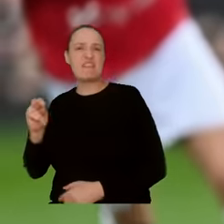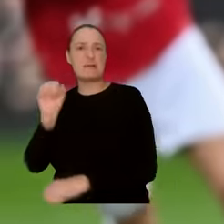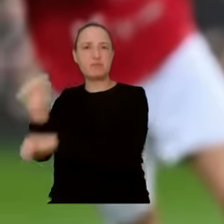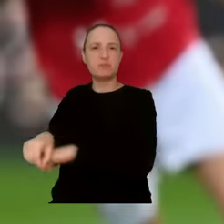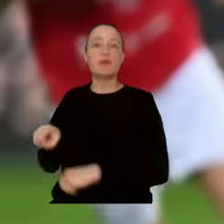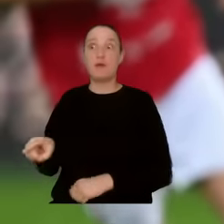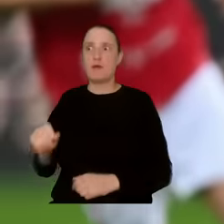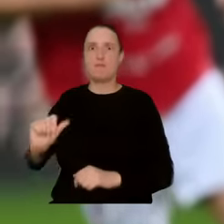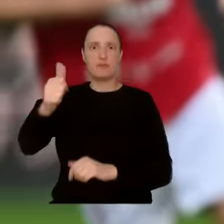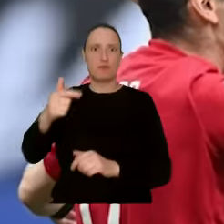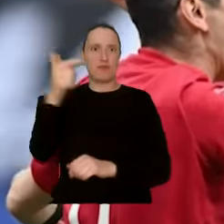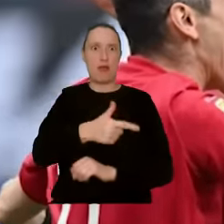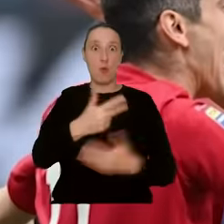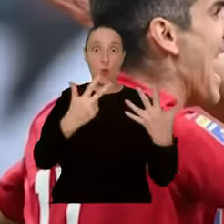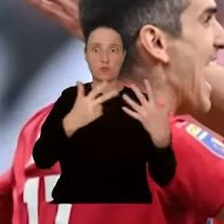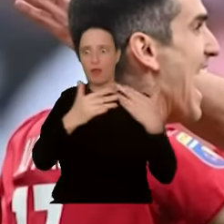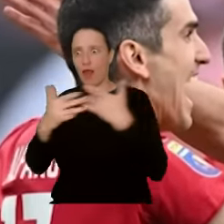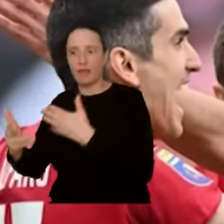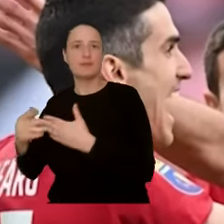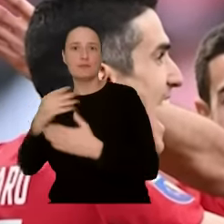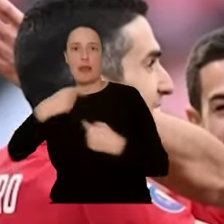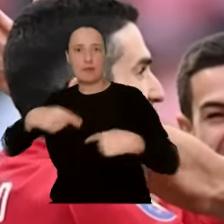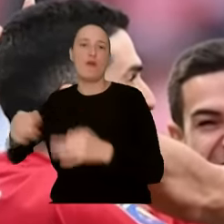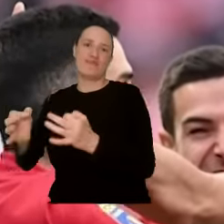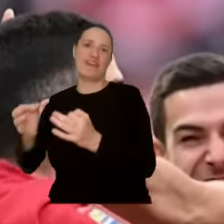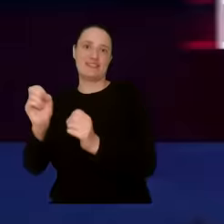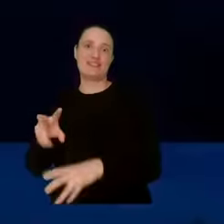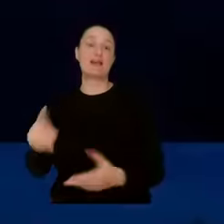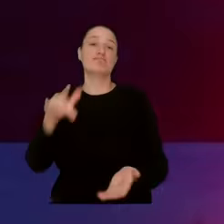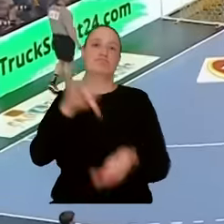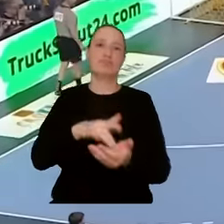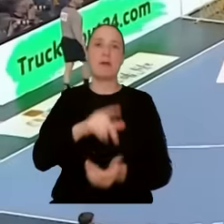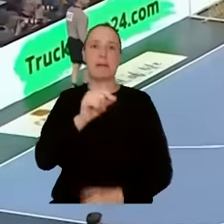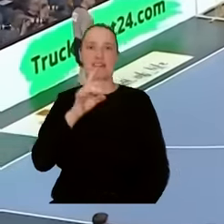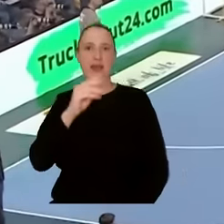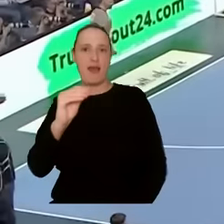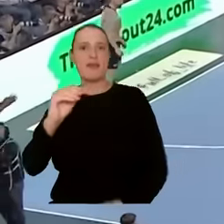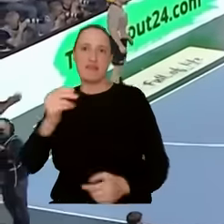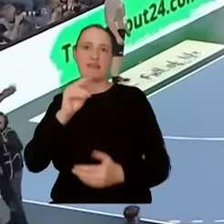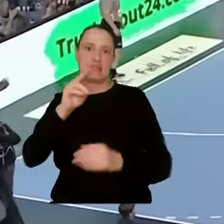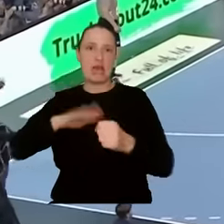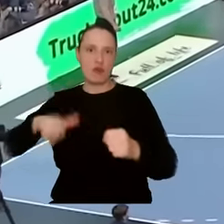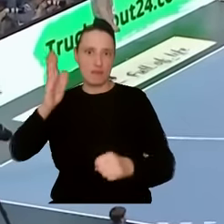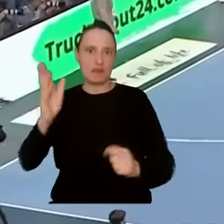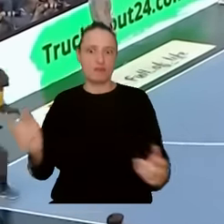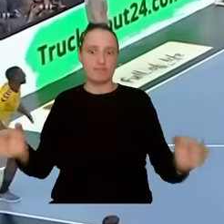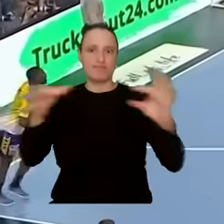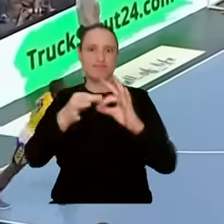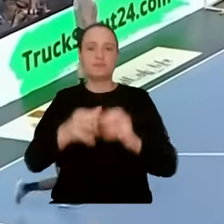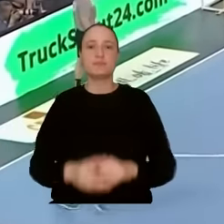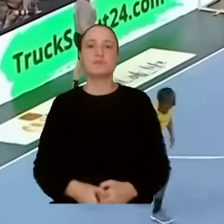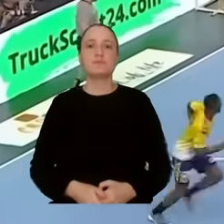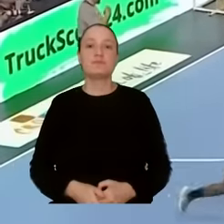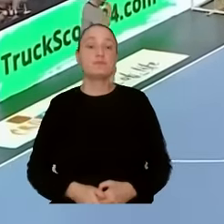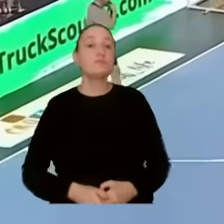pierwszy od 2008 roku. Wielki finał 2 maja na PGE Narodowym. Formalności stało się zadość. Industria